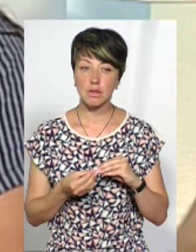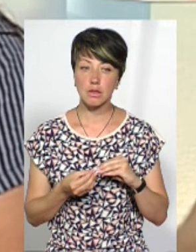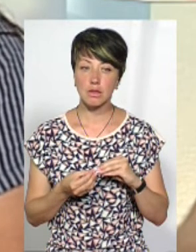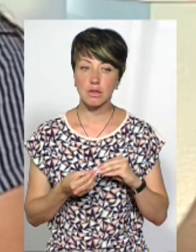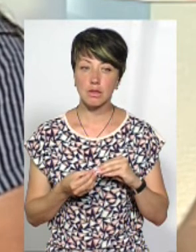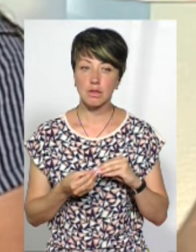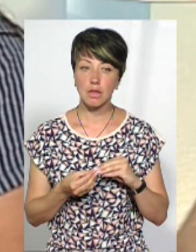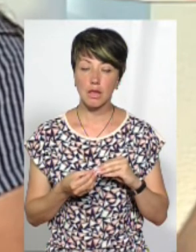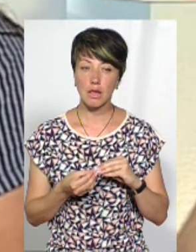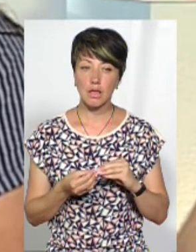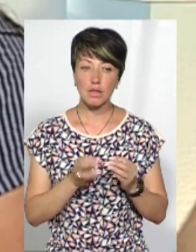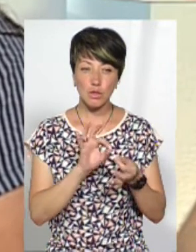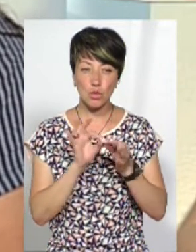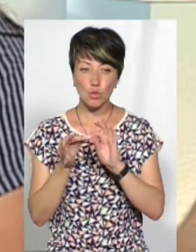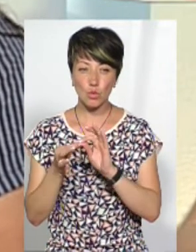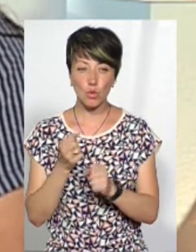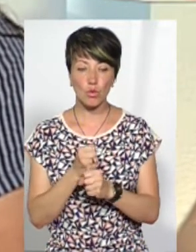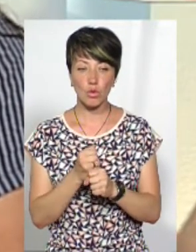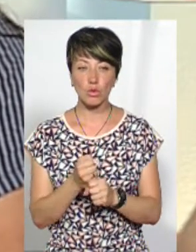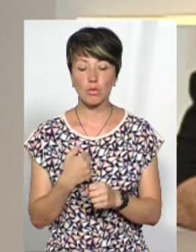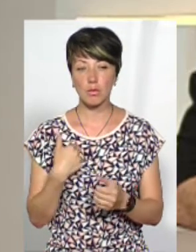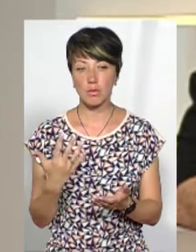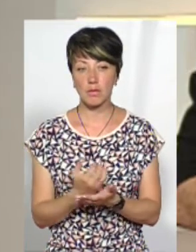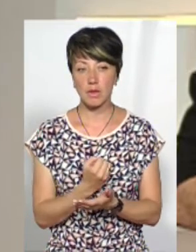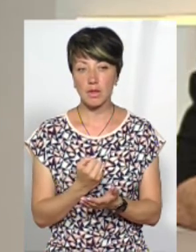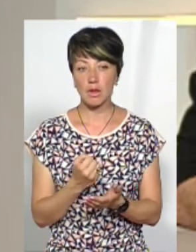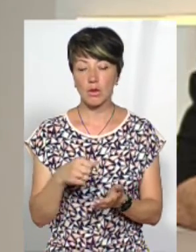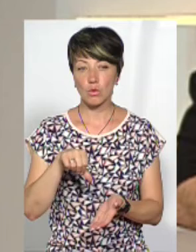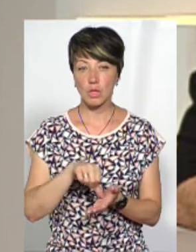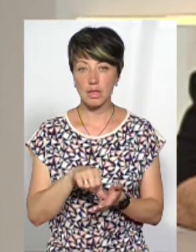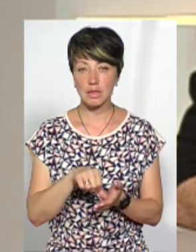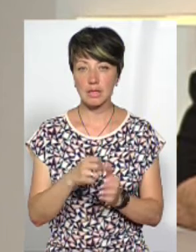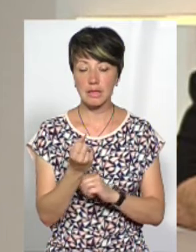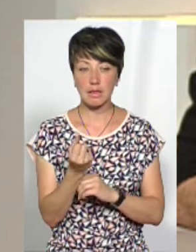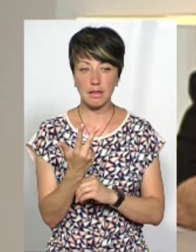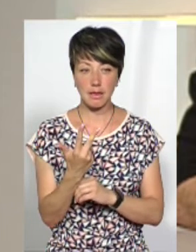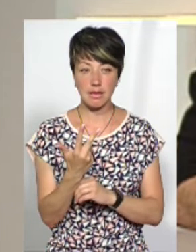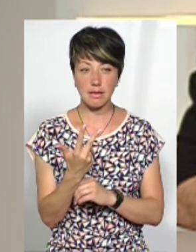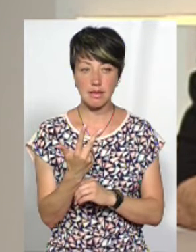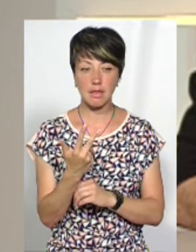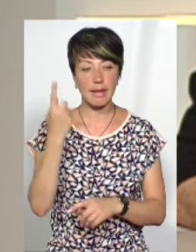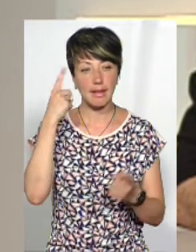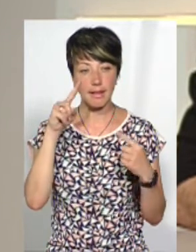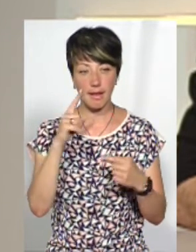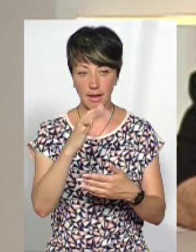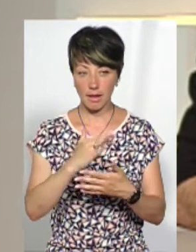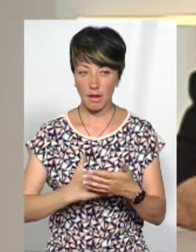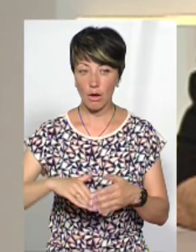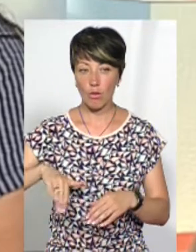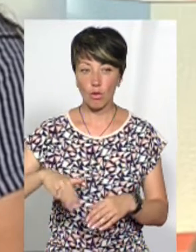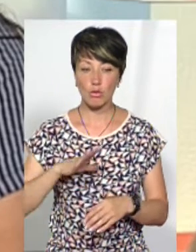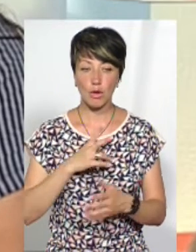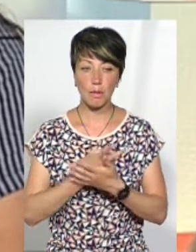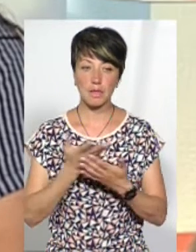групову колективну роботу ми вийшли з учасниками на 13 робочих ідей, і які потім